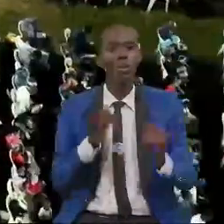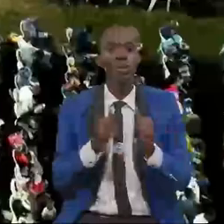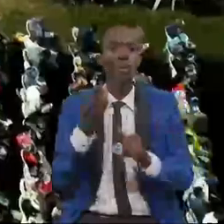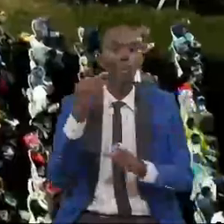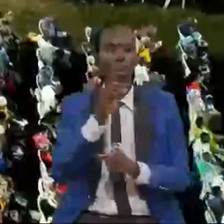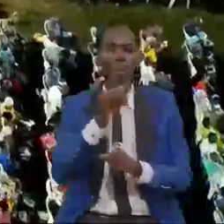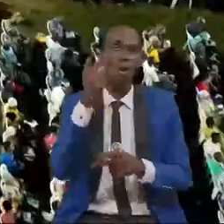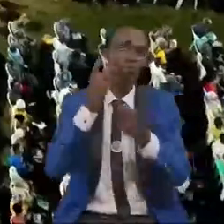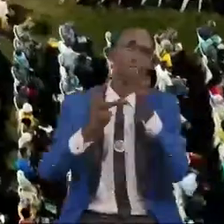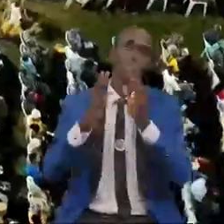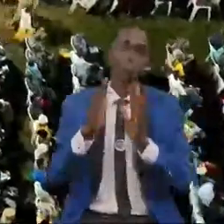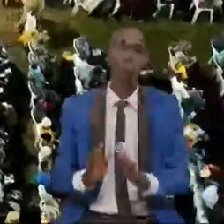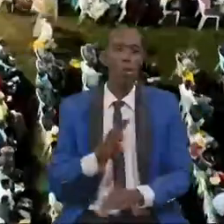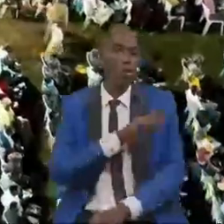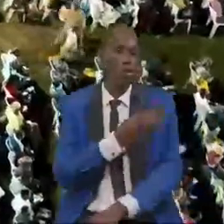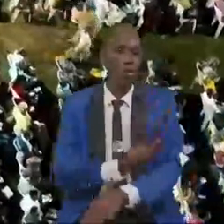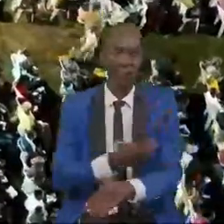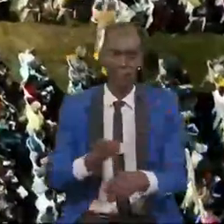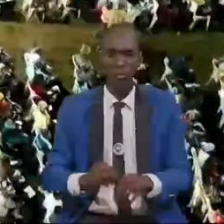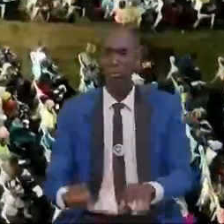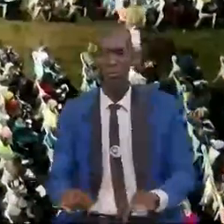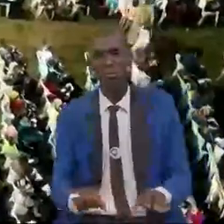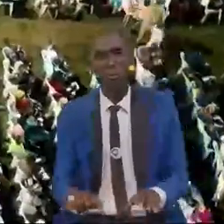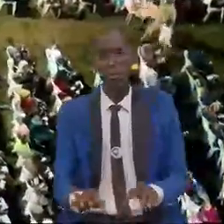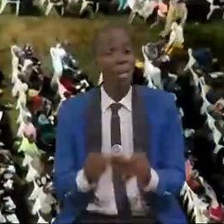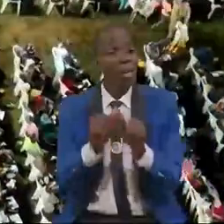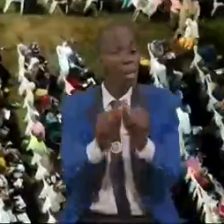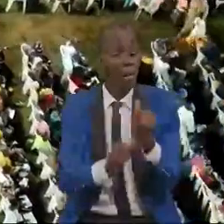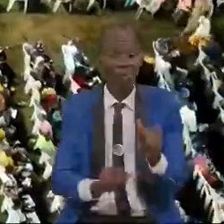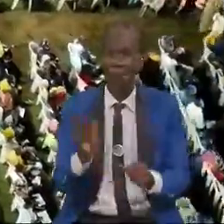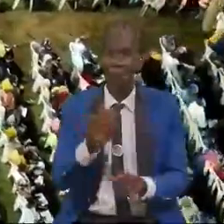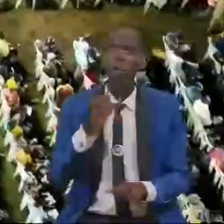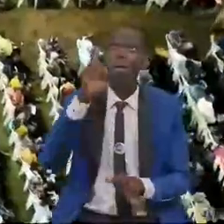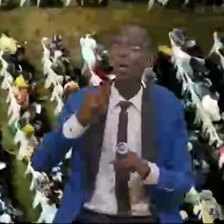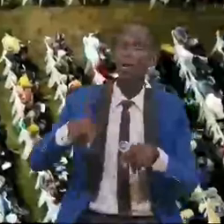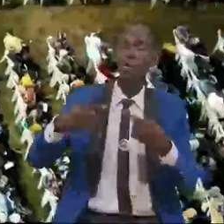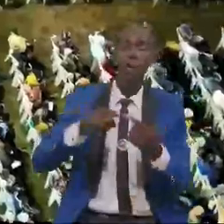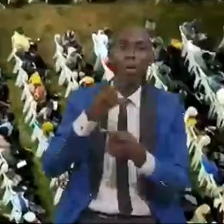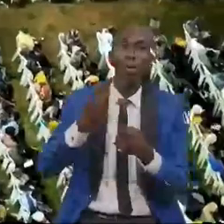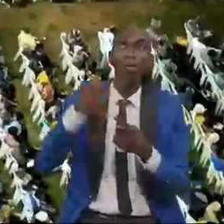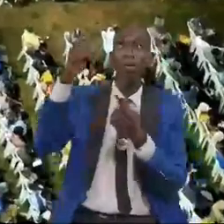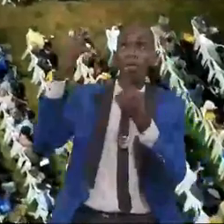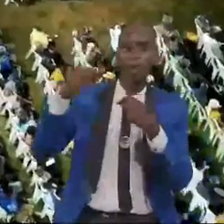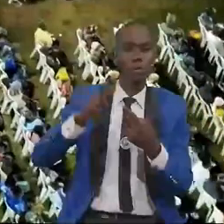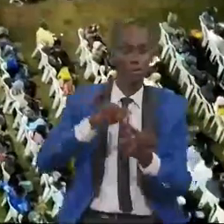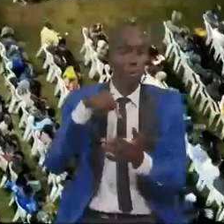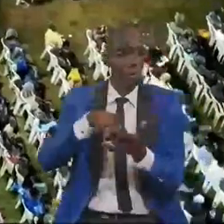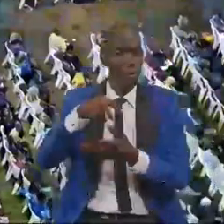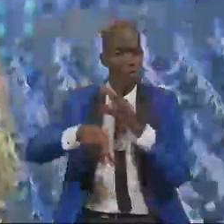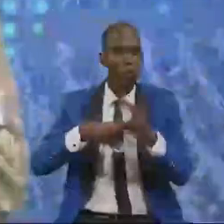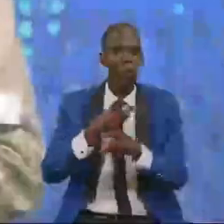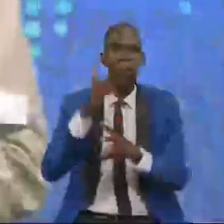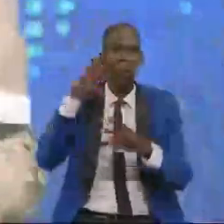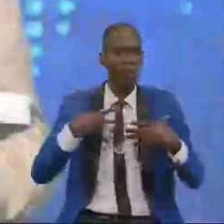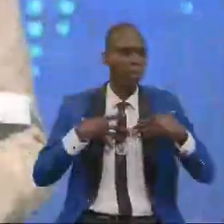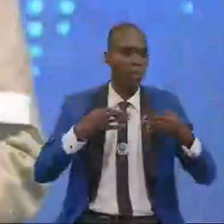puissant Luc 29 Luc 24-19 partout il est venu dans ce monde il guérissait